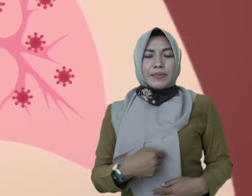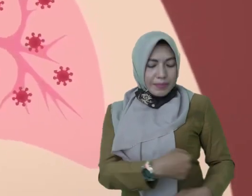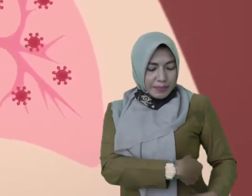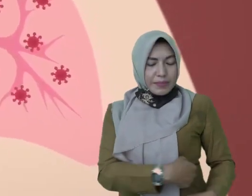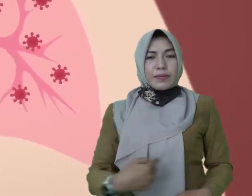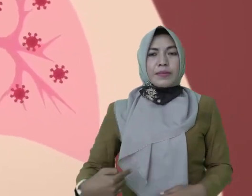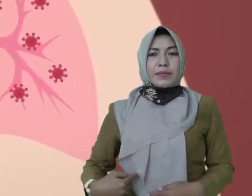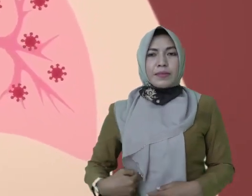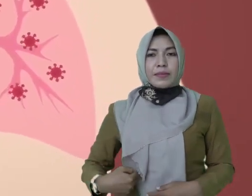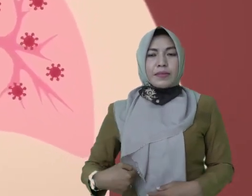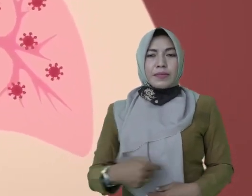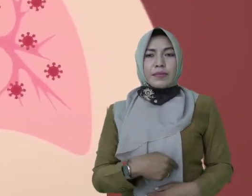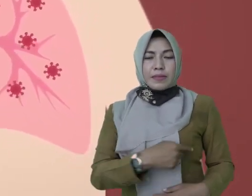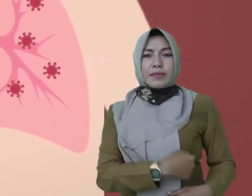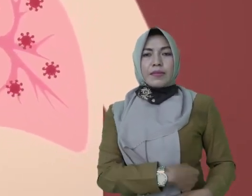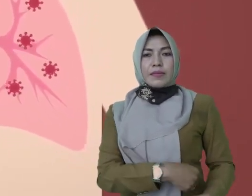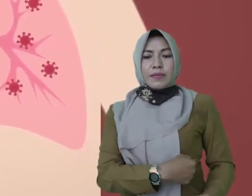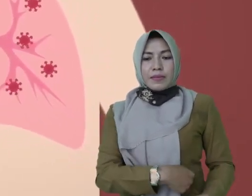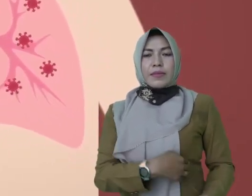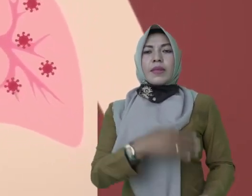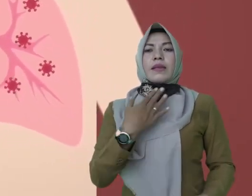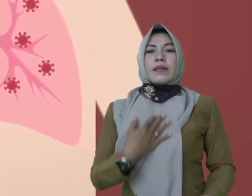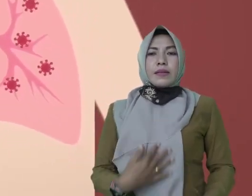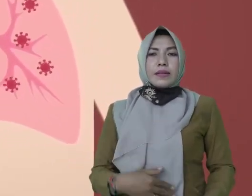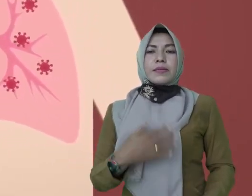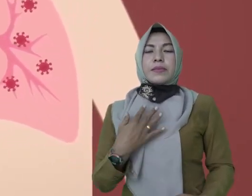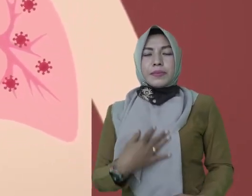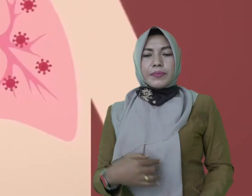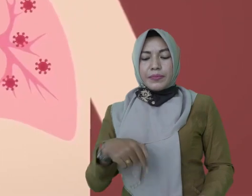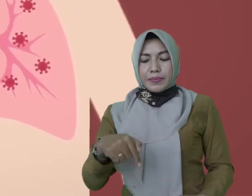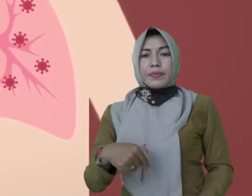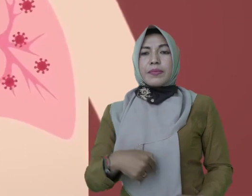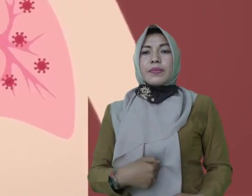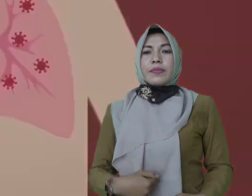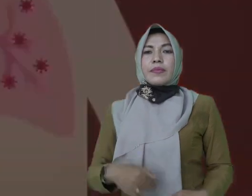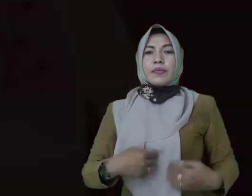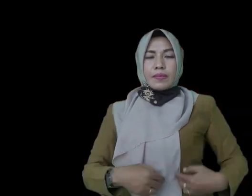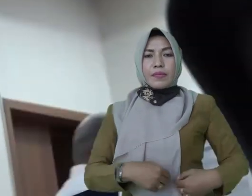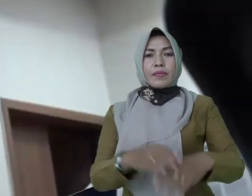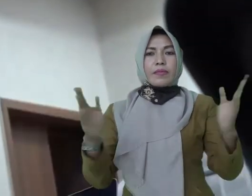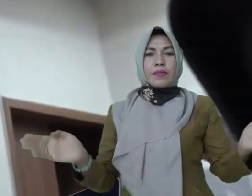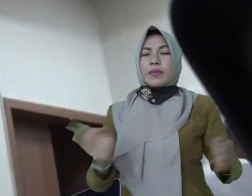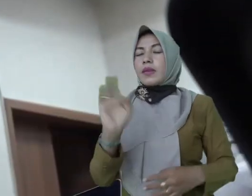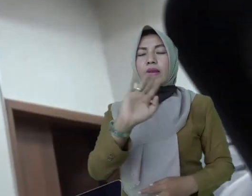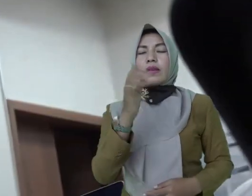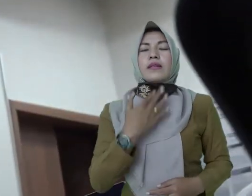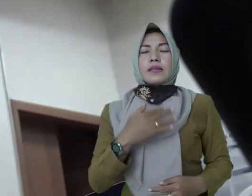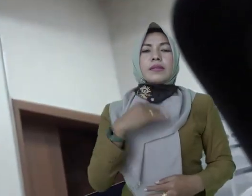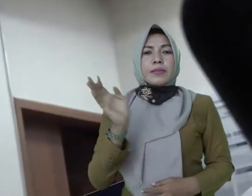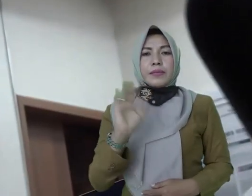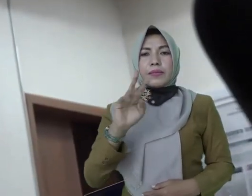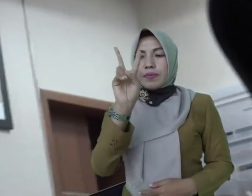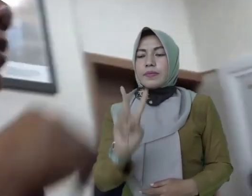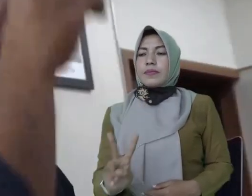Nah, paru-paru kita kan ada paru-paru kiri, ada paru-paru kanan, fungsinya adalah untuk kita bernapas seperti ini. Kalau paru-parunya rusak, itu kita